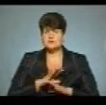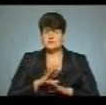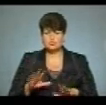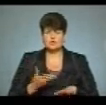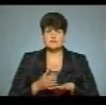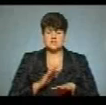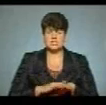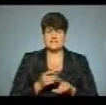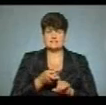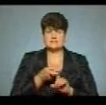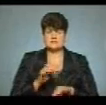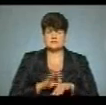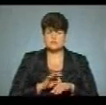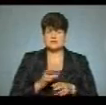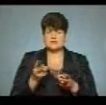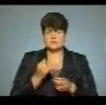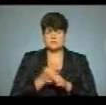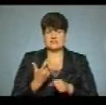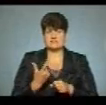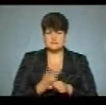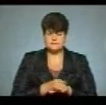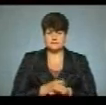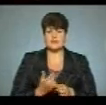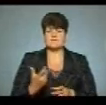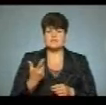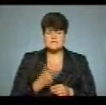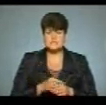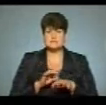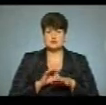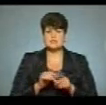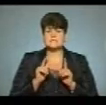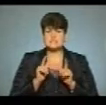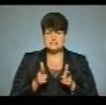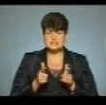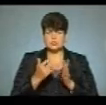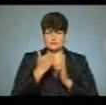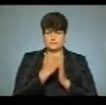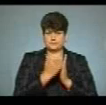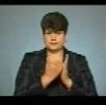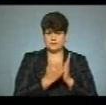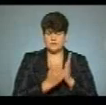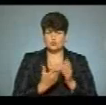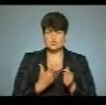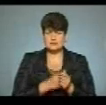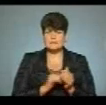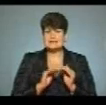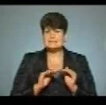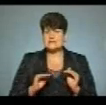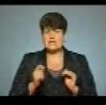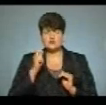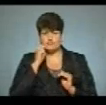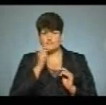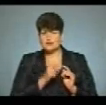інфекційним захворюванням, існує вакцинація. Вакцинація здійснюється згідно календаря щеплень, починаючи з дитячого